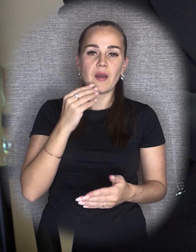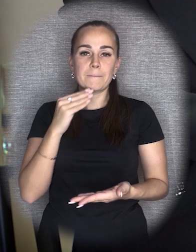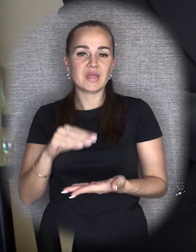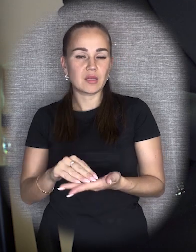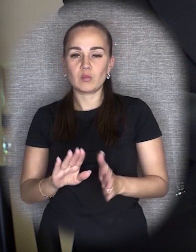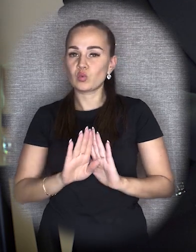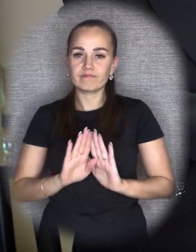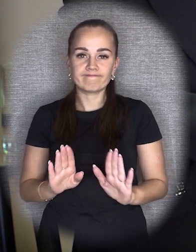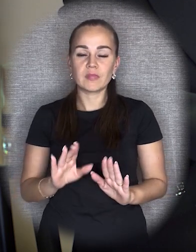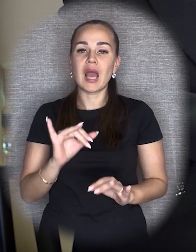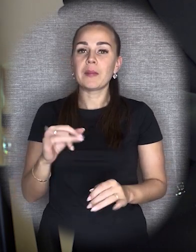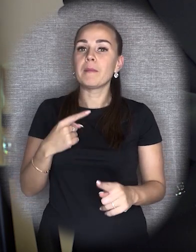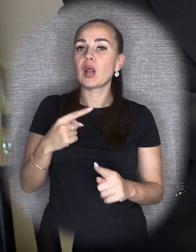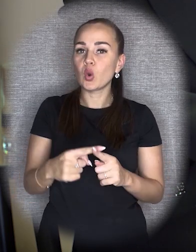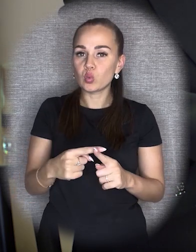Санкт-Петербург, но и